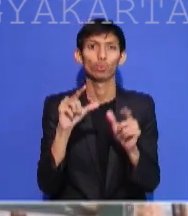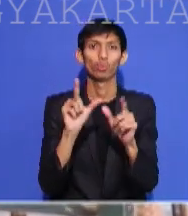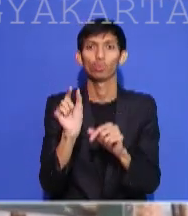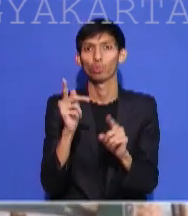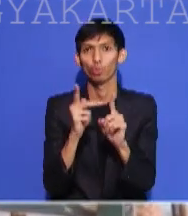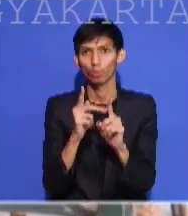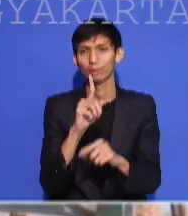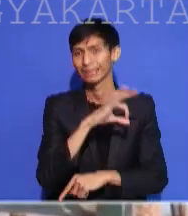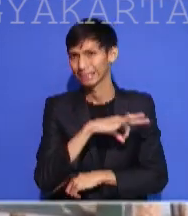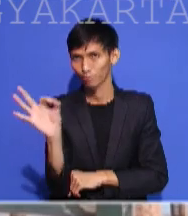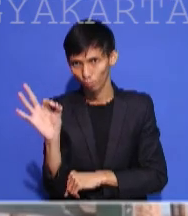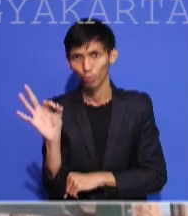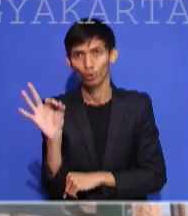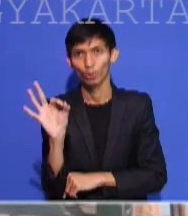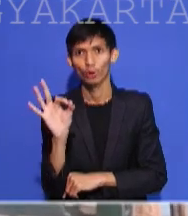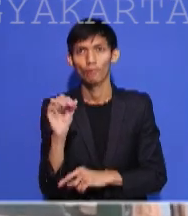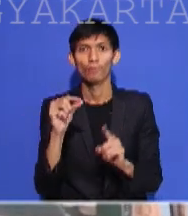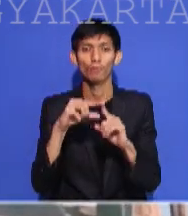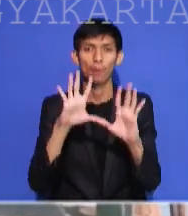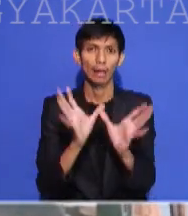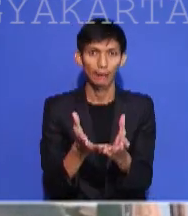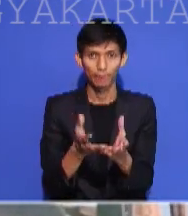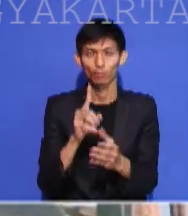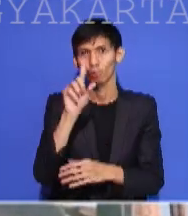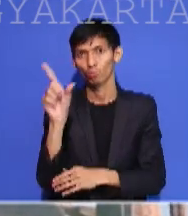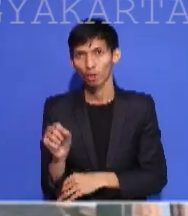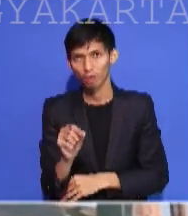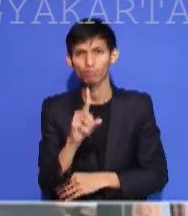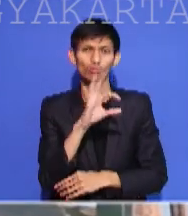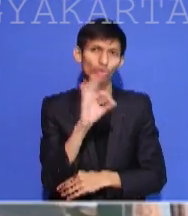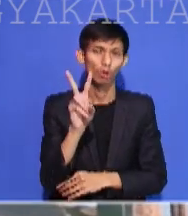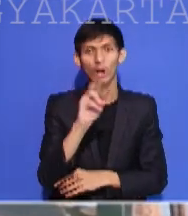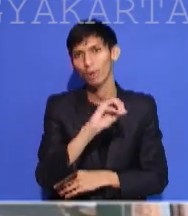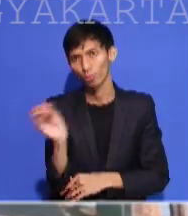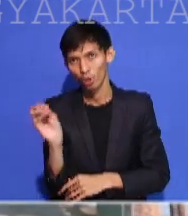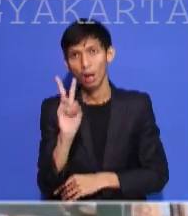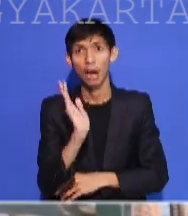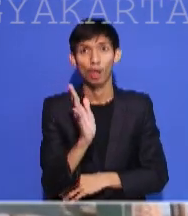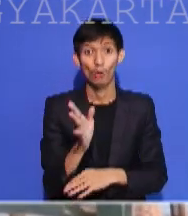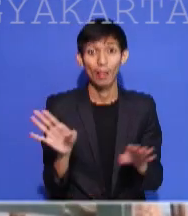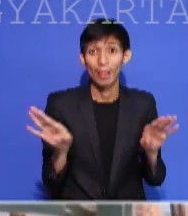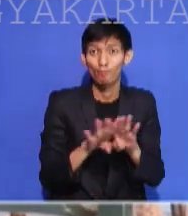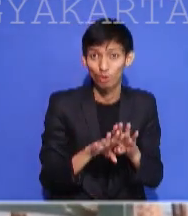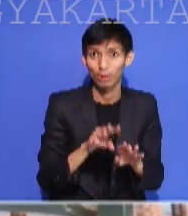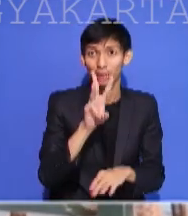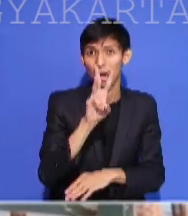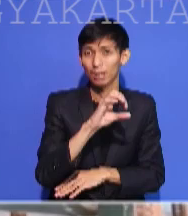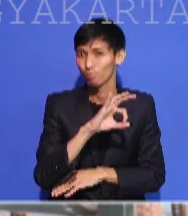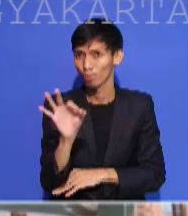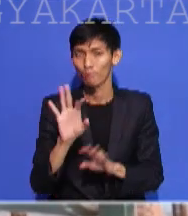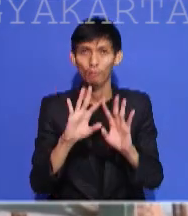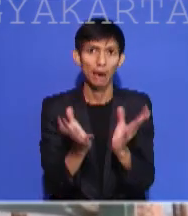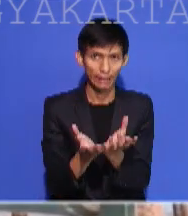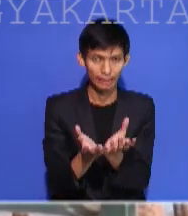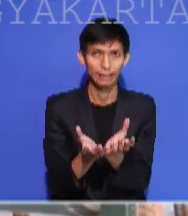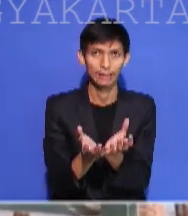untuk per bulan itu 1000 sampai 2.000 pek e Kalau hari libur itu bisa sampai 3.000 pek